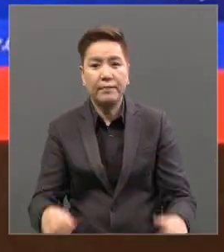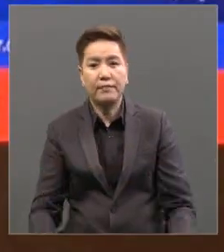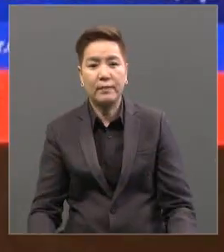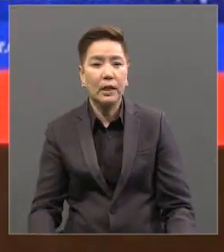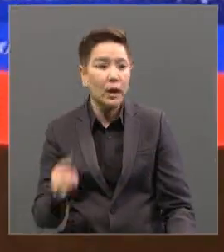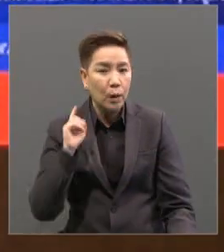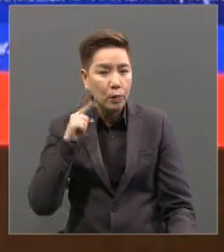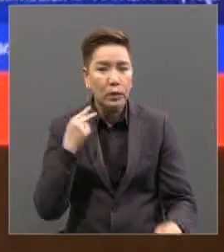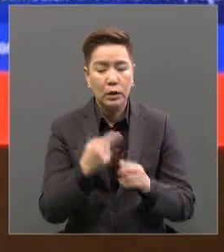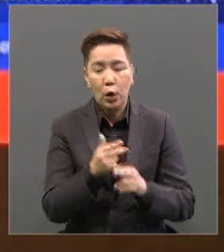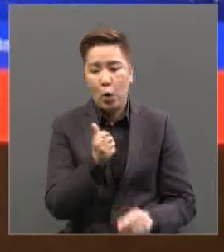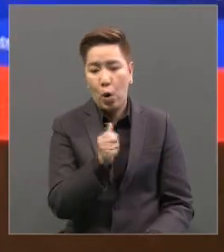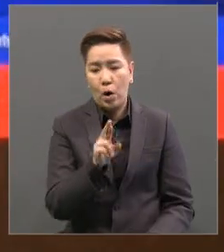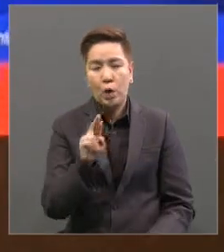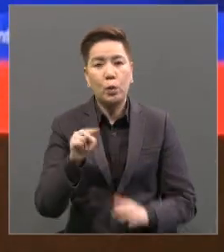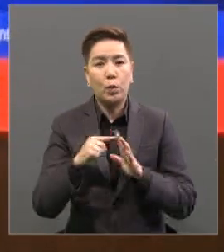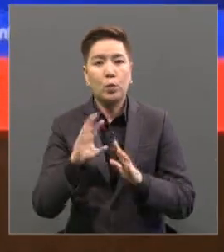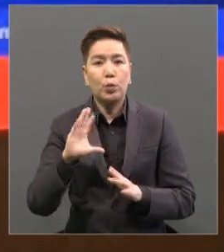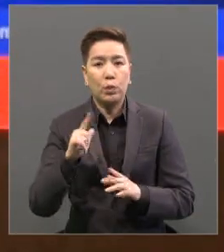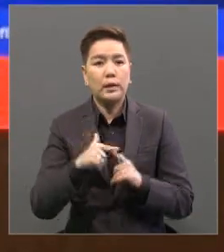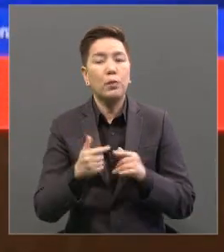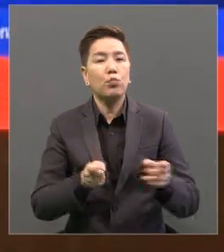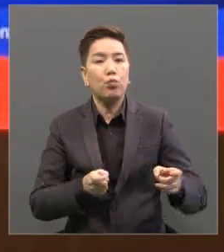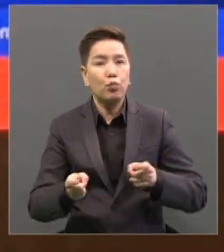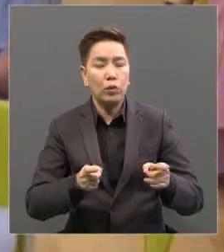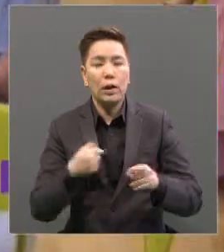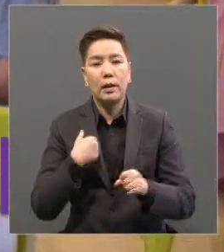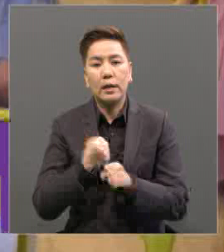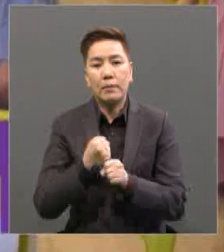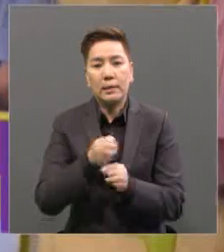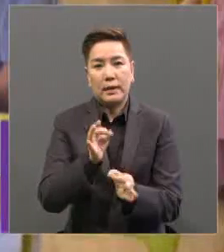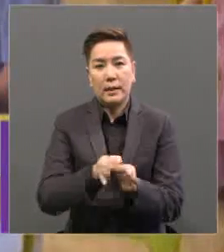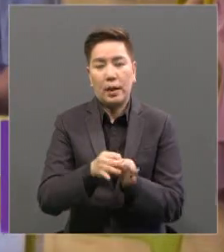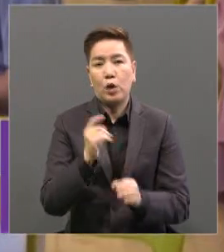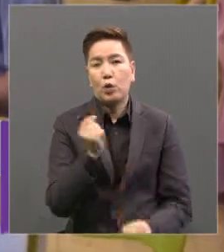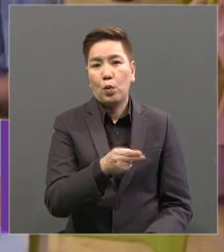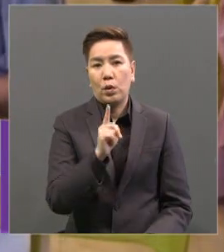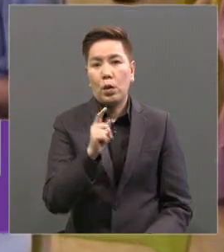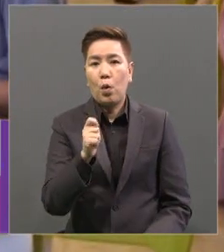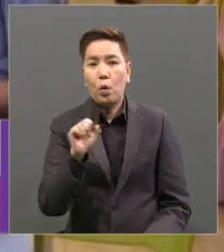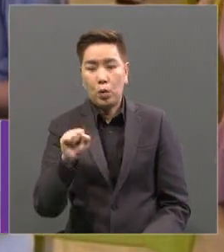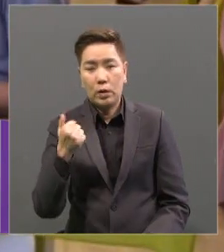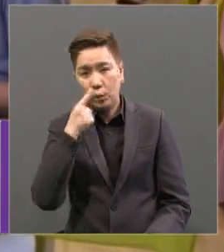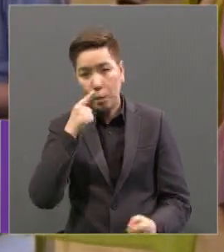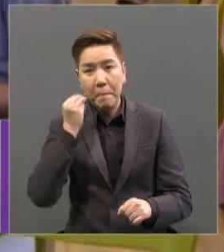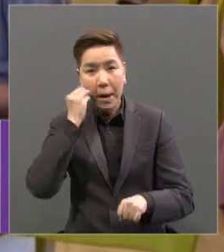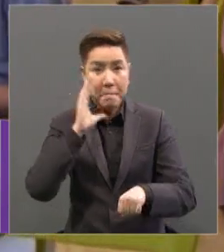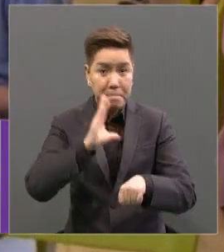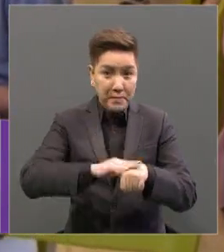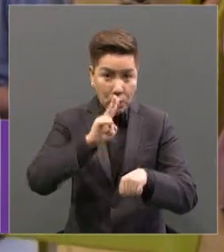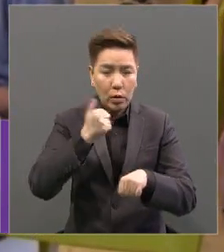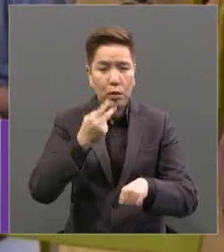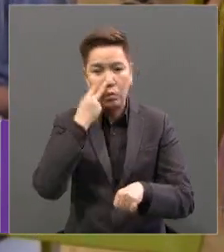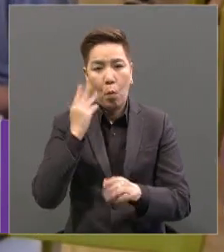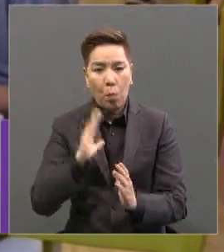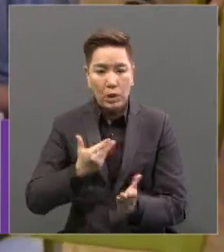นางสาวอรนุชพงษ์ประยูรผู้ช่วยกรรมการผู้จัดการสายบริหารหนี้ธอสนะครับบอกว่าภาพรวมตลาดบ้านมือสองปีนี้มี